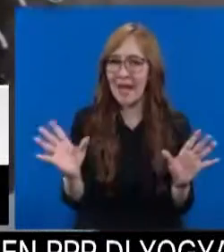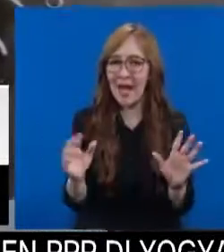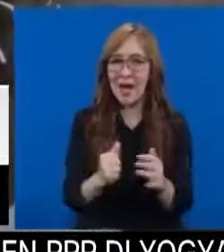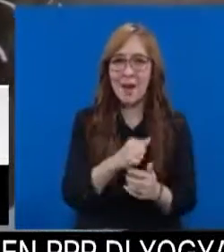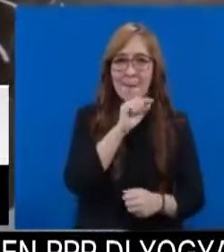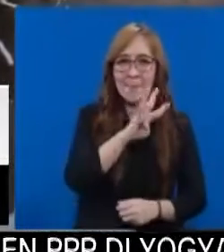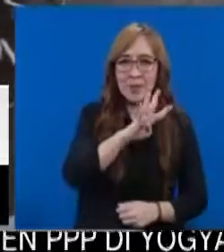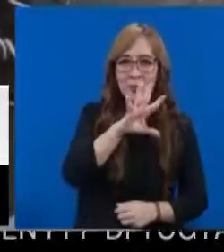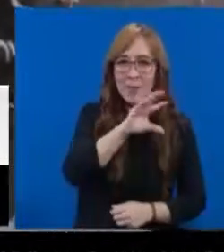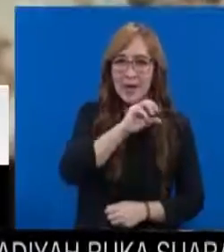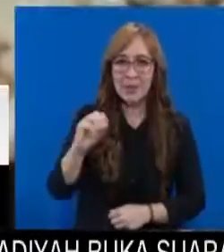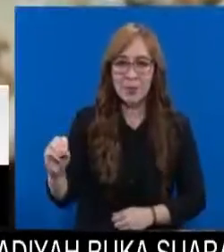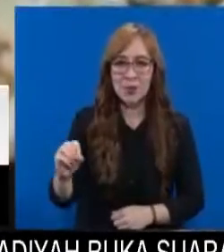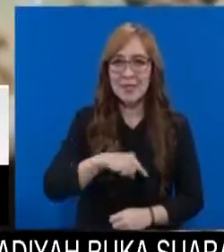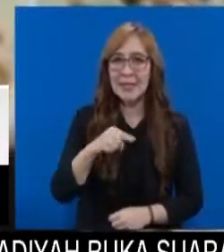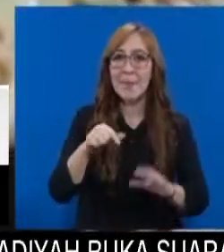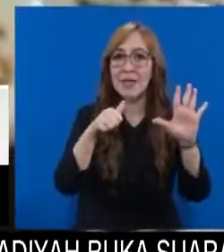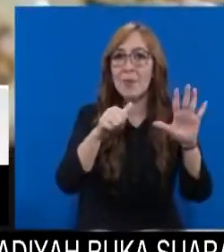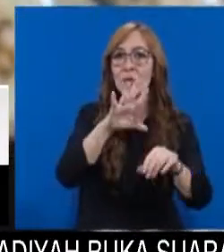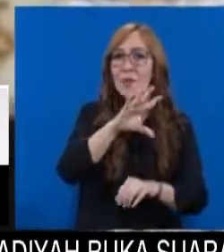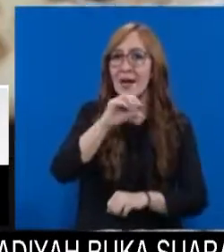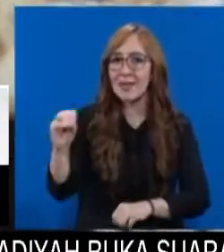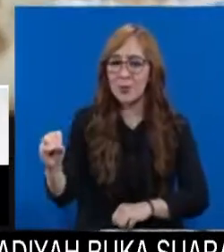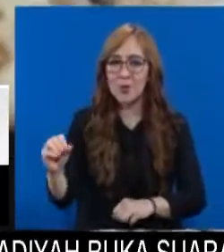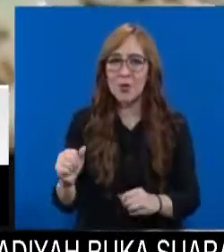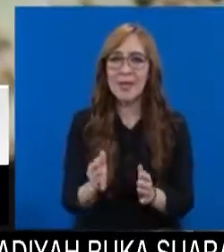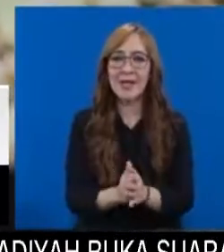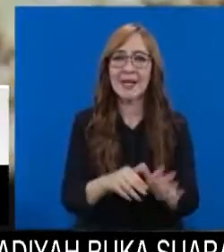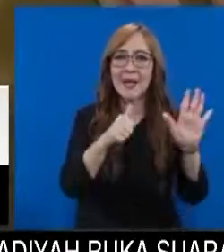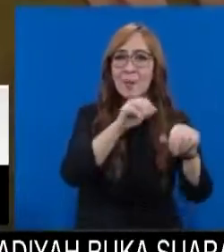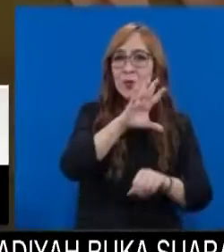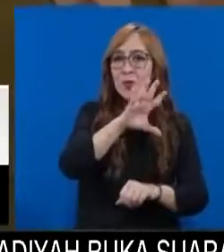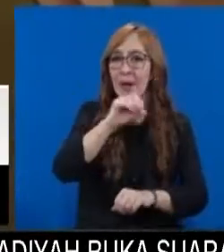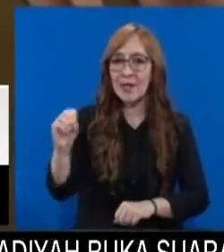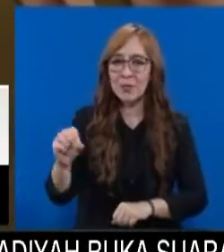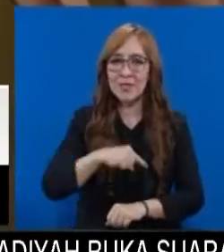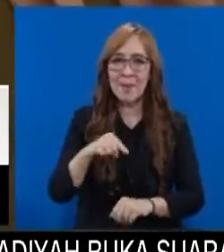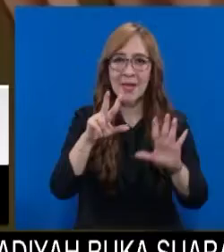Rp45.000 hingga Rp60.000 untuk ukuran kecil dan Rp65.000 hingga Rp80.000 untuk